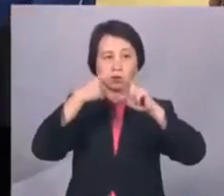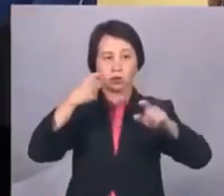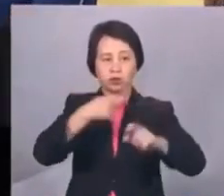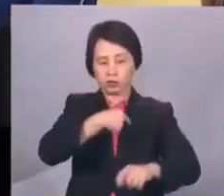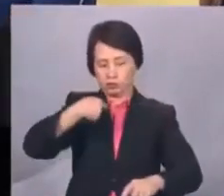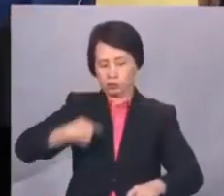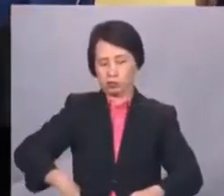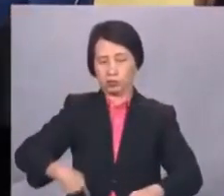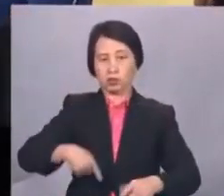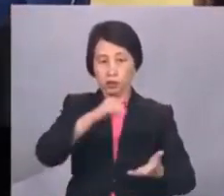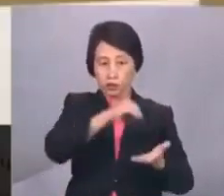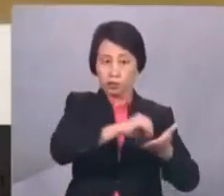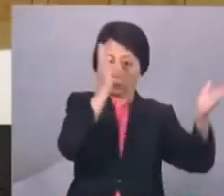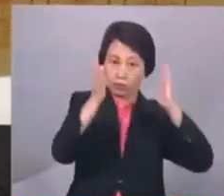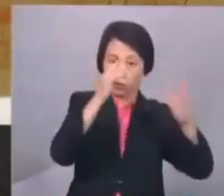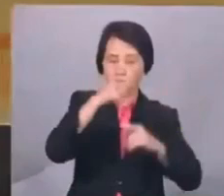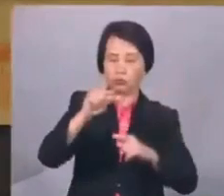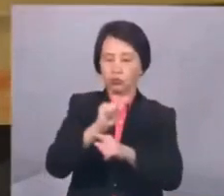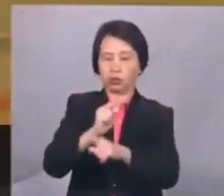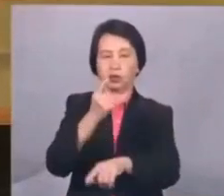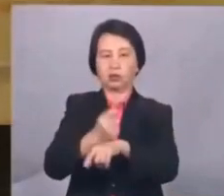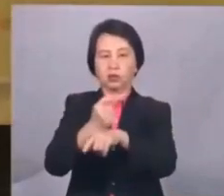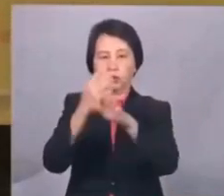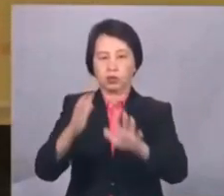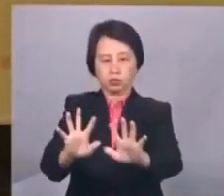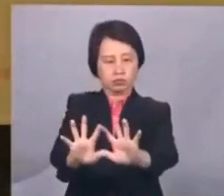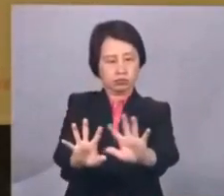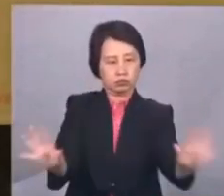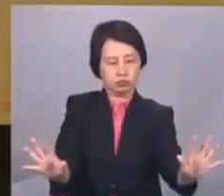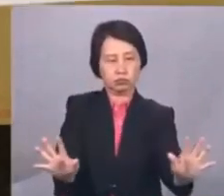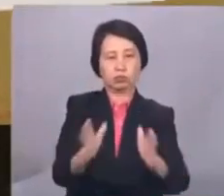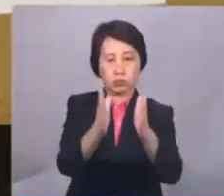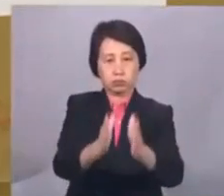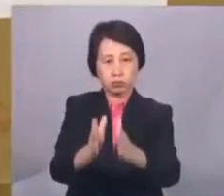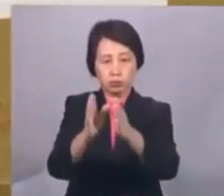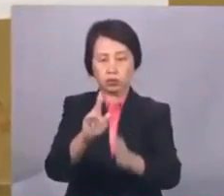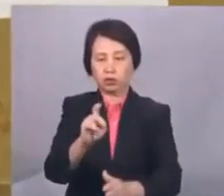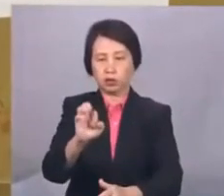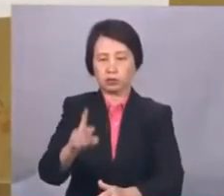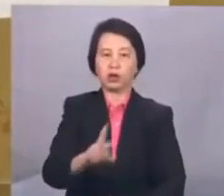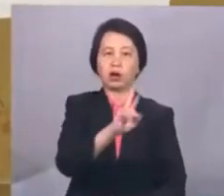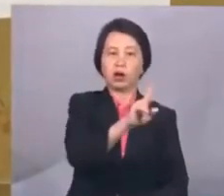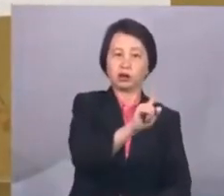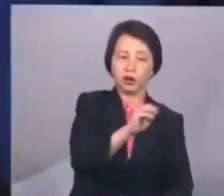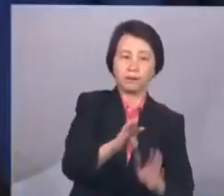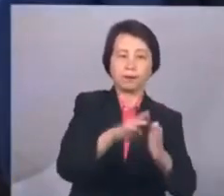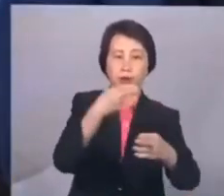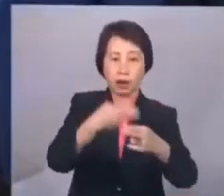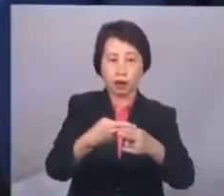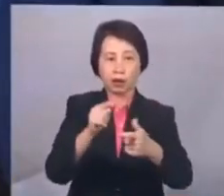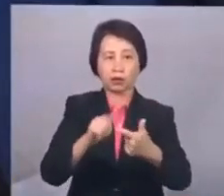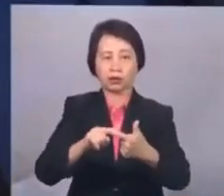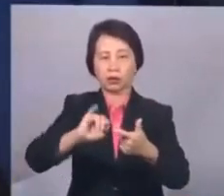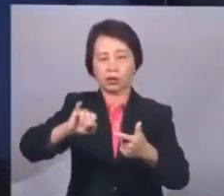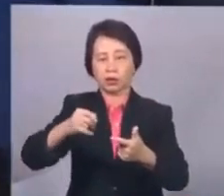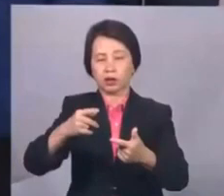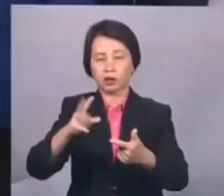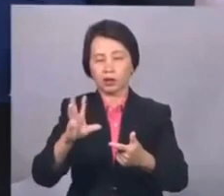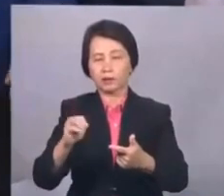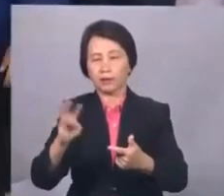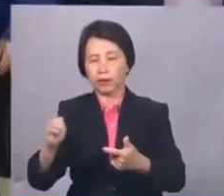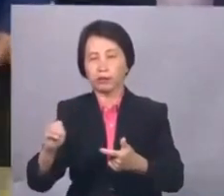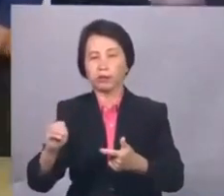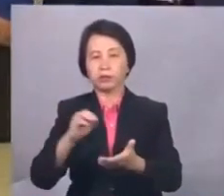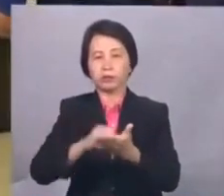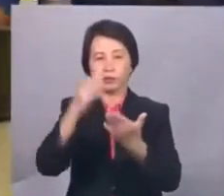besar China di Malaysia untuk kegunaan petugas barisan harapan ke MM yaitu arti m bernama dan jabatan penerangan di seluruh